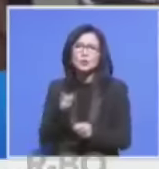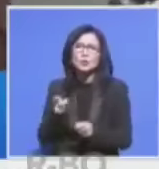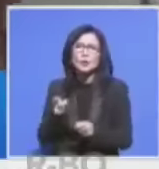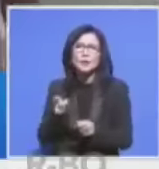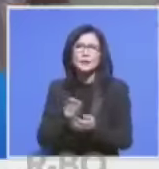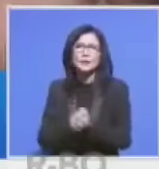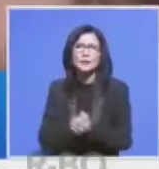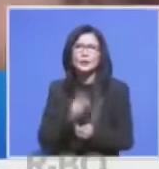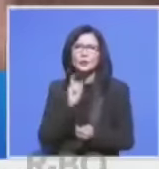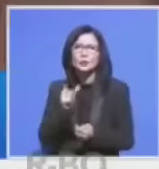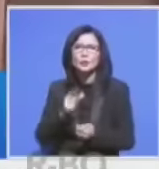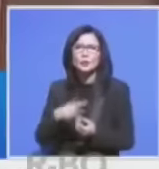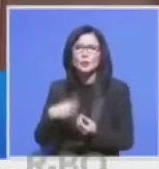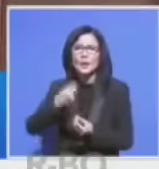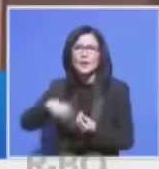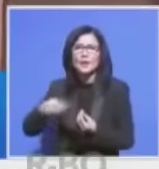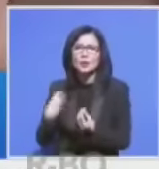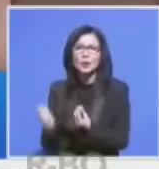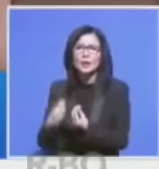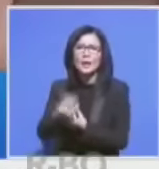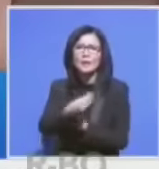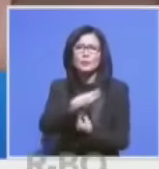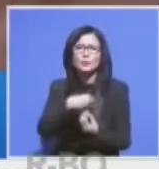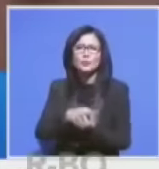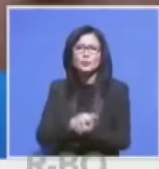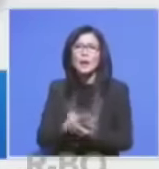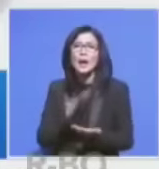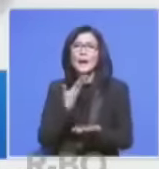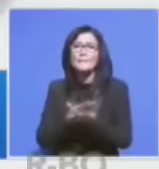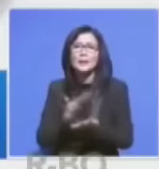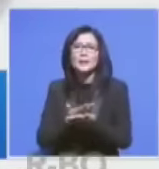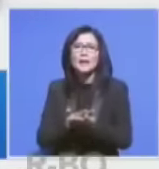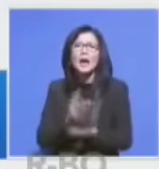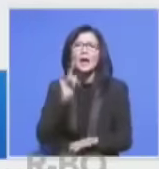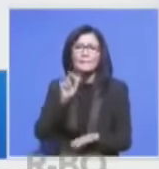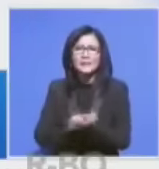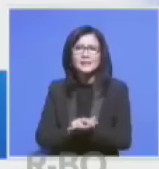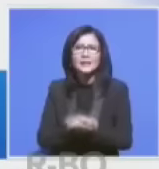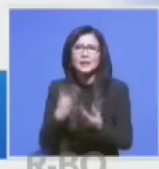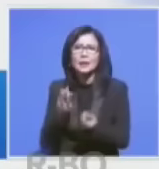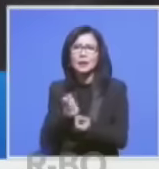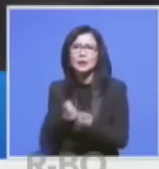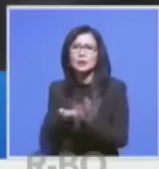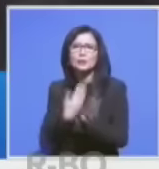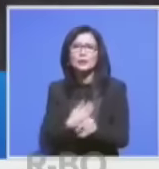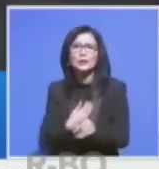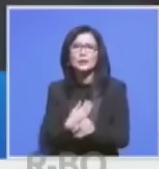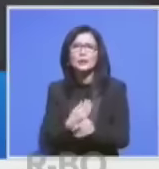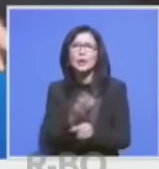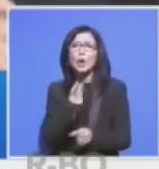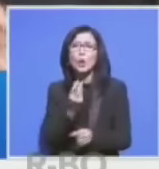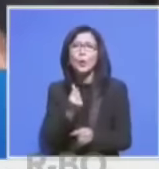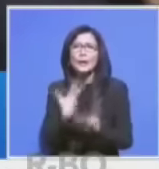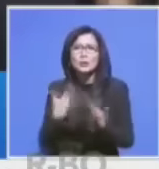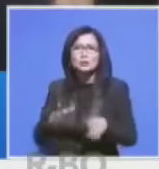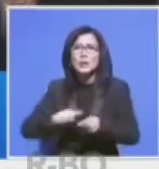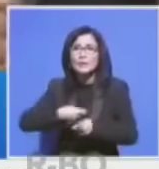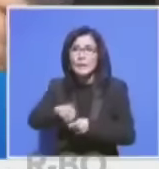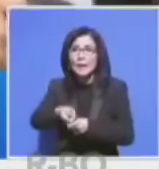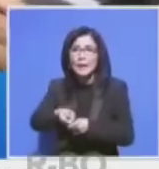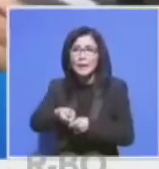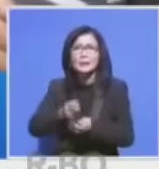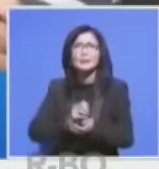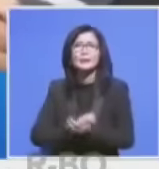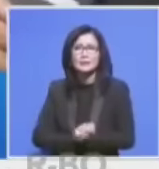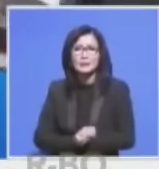umroh terhadap Abu Turs. Di antaranya, meminta kepastian nasib mereka dan ganti rugi atas sejumlah uang yang telah disetorkan